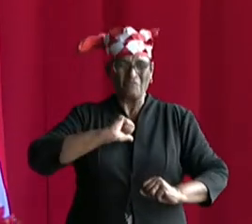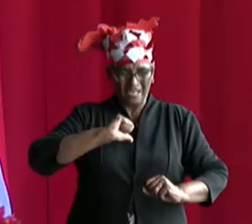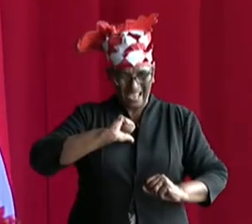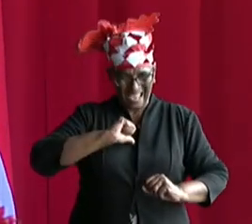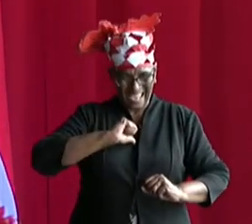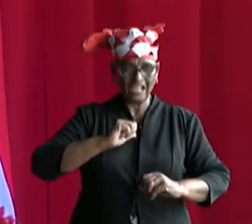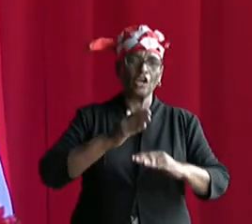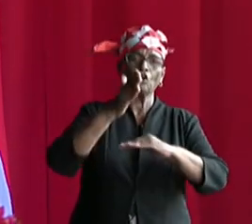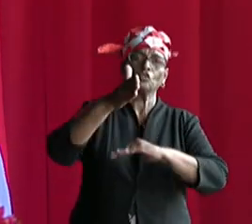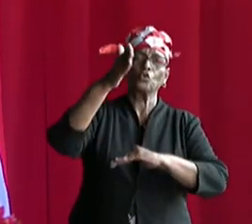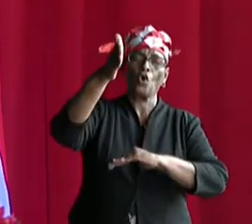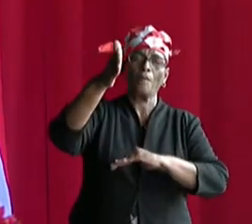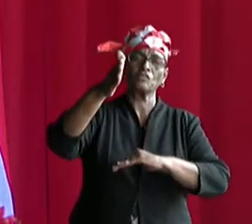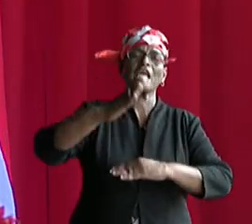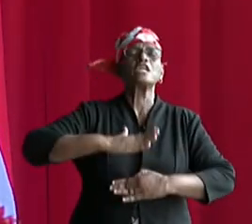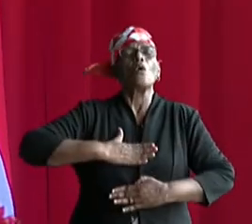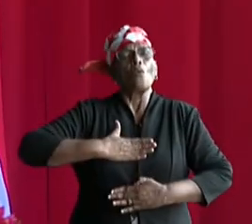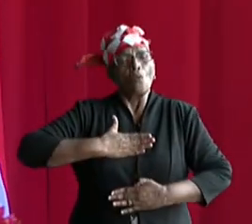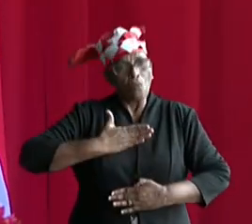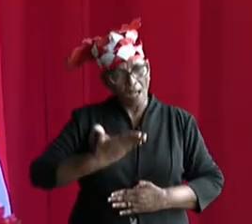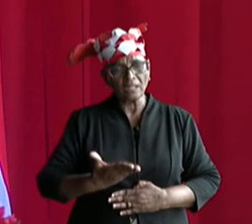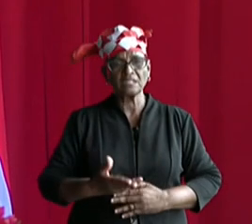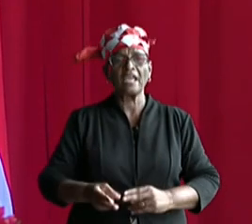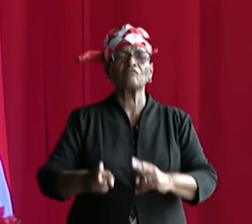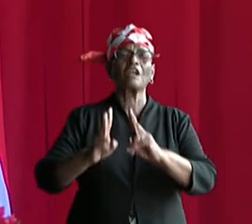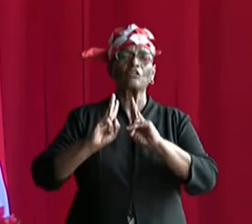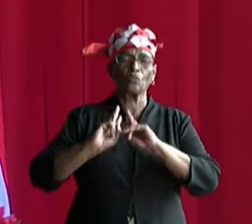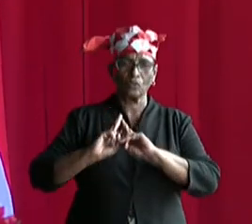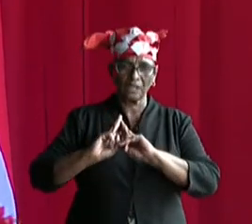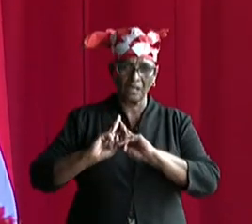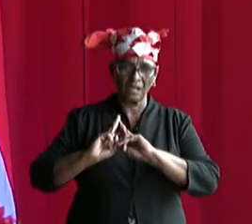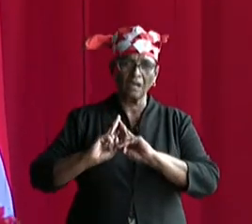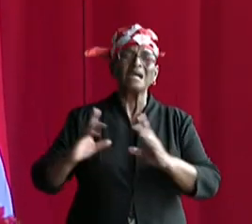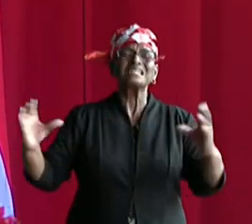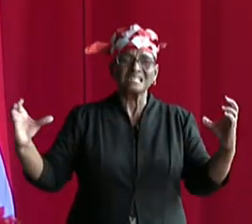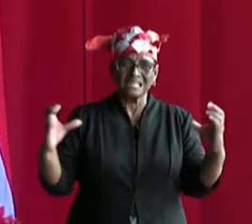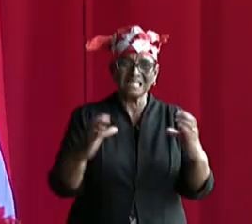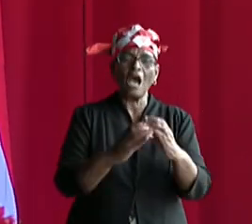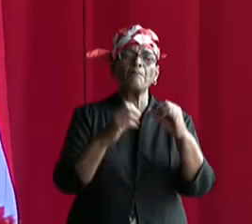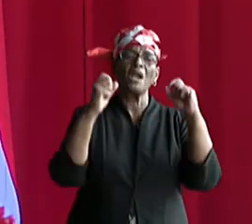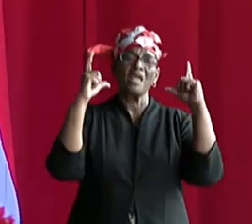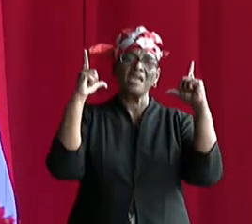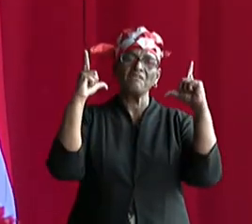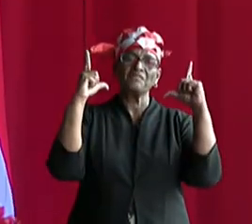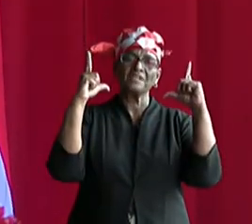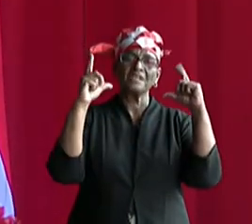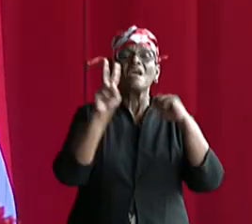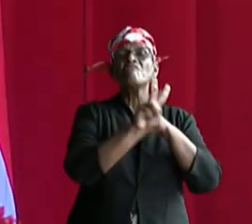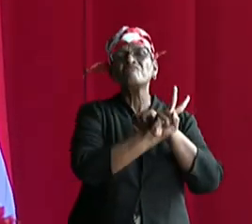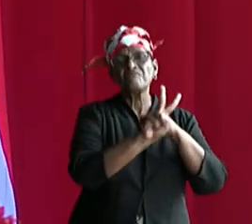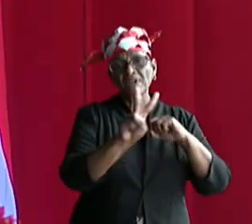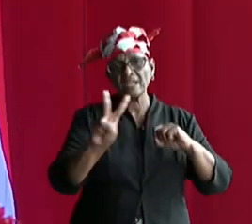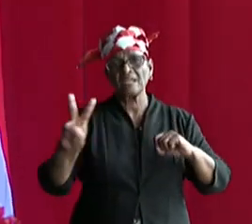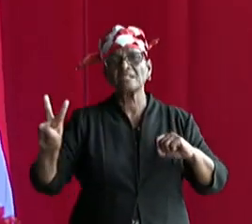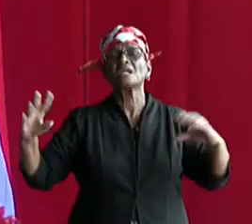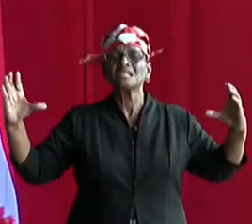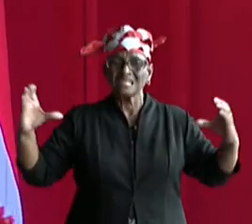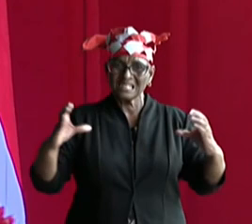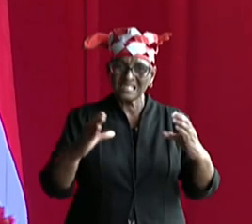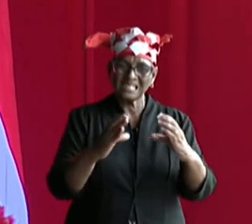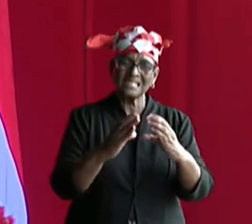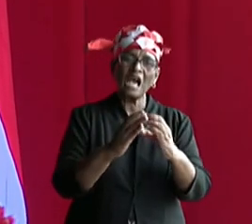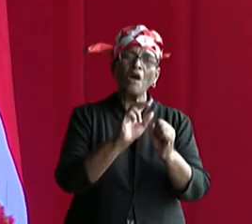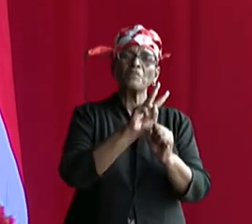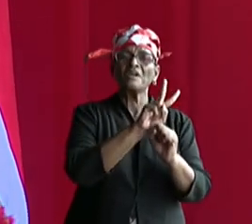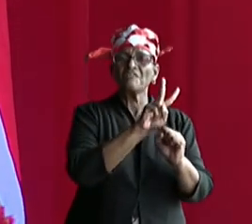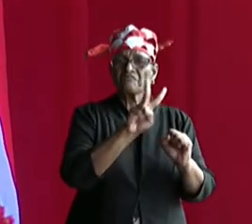toekomst en welzijn, verantwoordelijkheid voor de samenleving in vrede, samenleven in